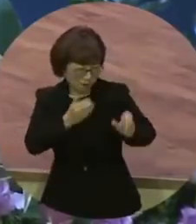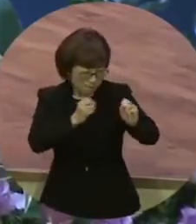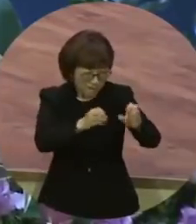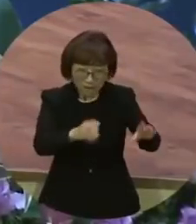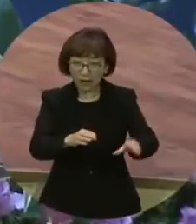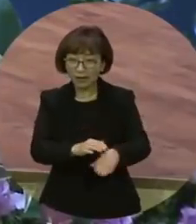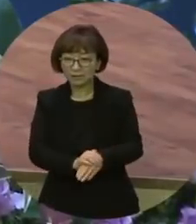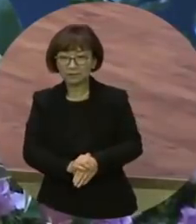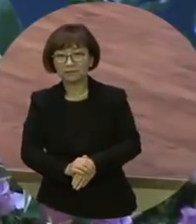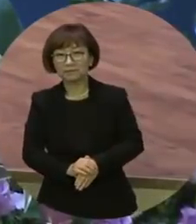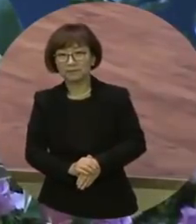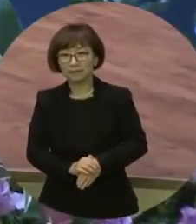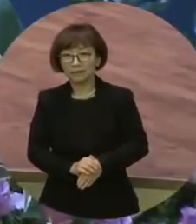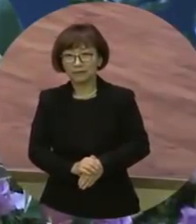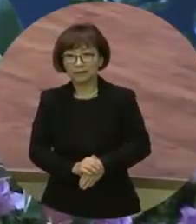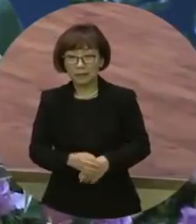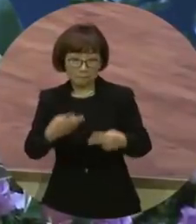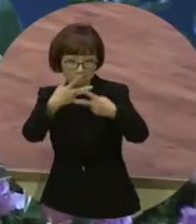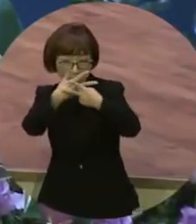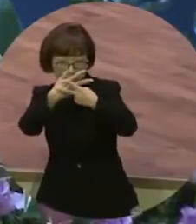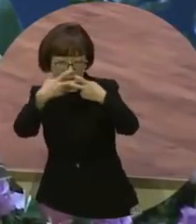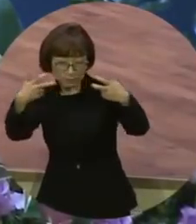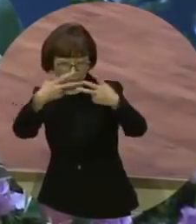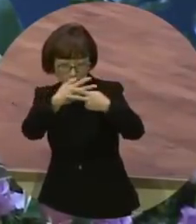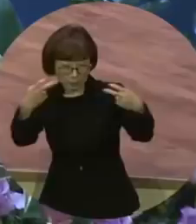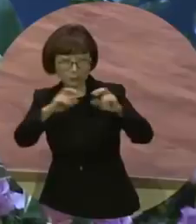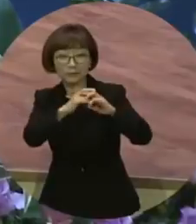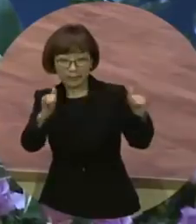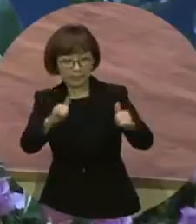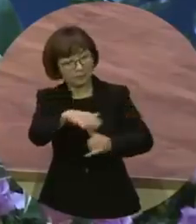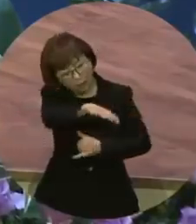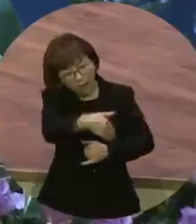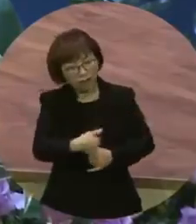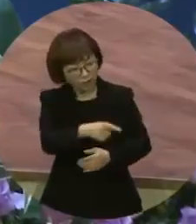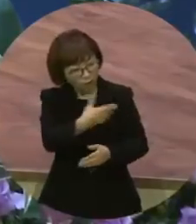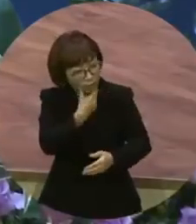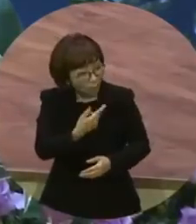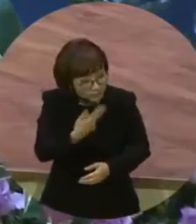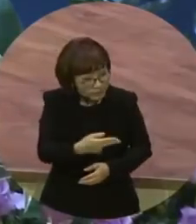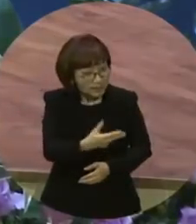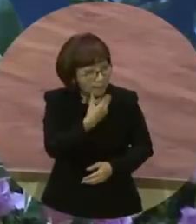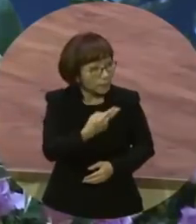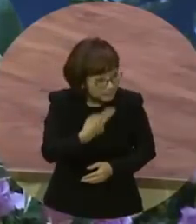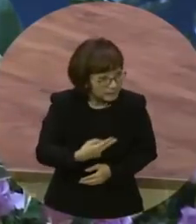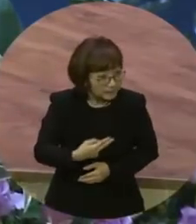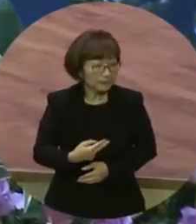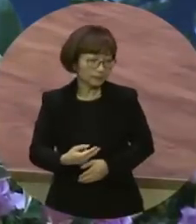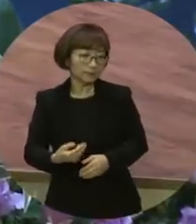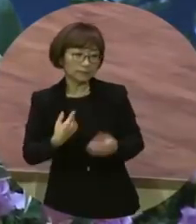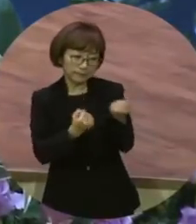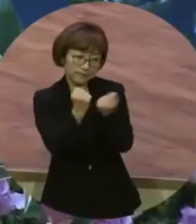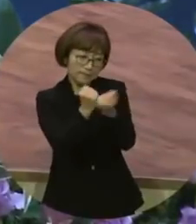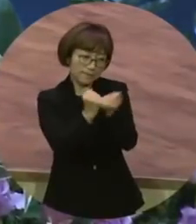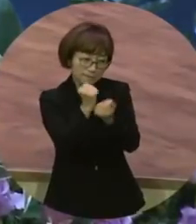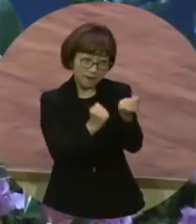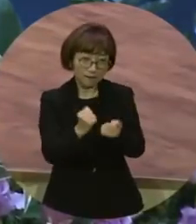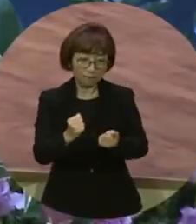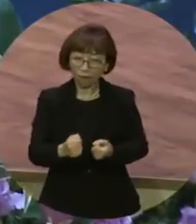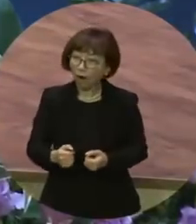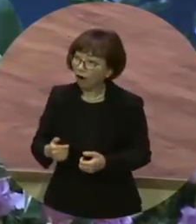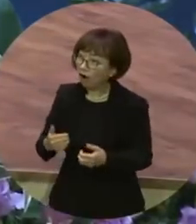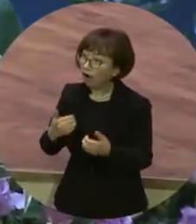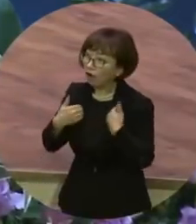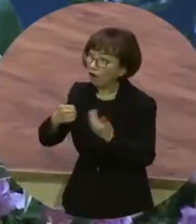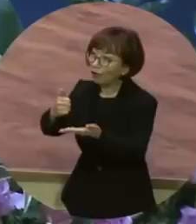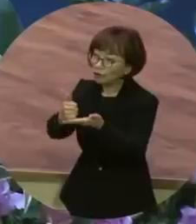막 놀고 있는 거예요. 가가지고 막 제가 담대하게 당신 지금 행복이 없지 않냐 예수를 믿으니까 막 또 막 영접을 해요.